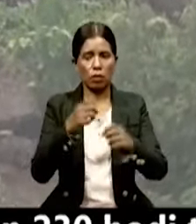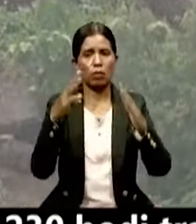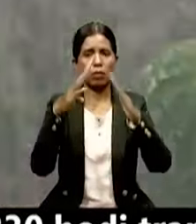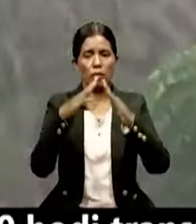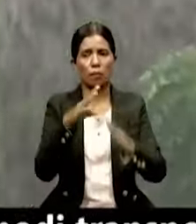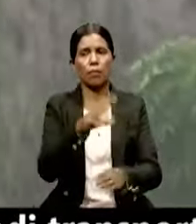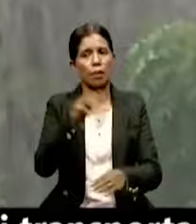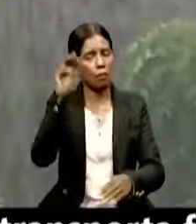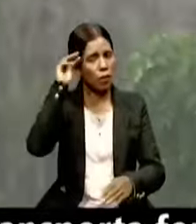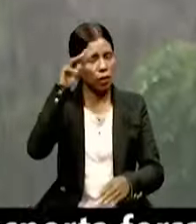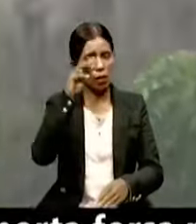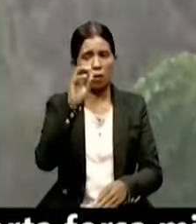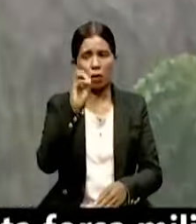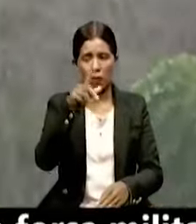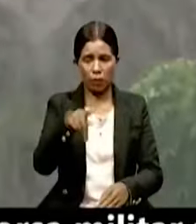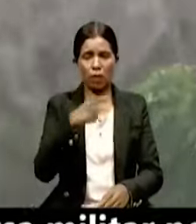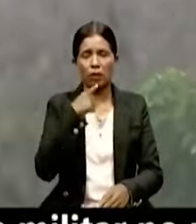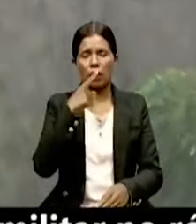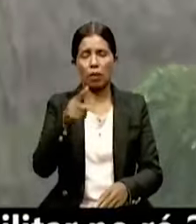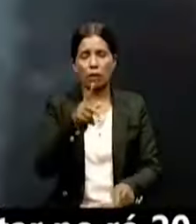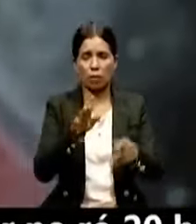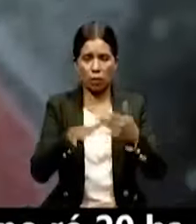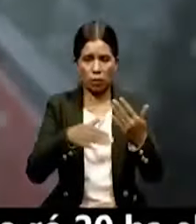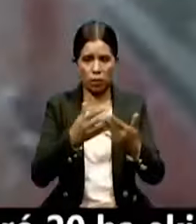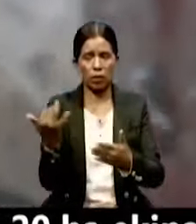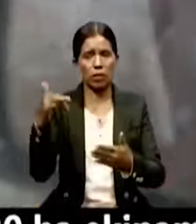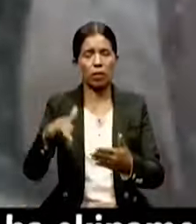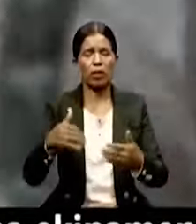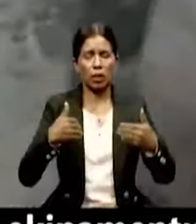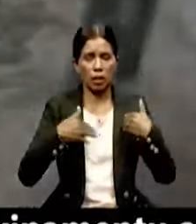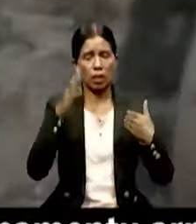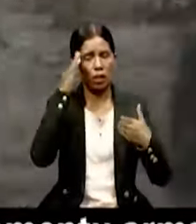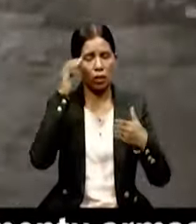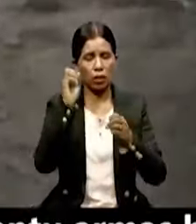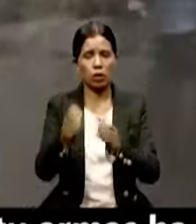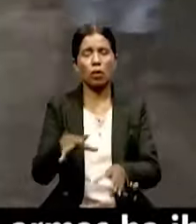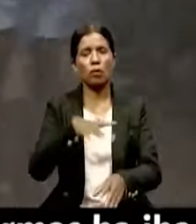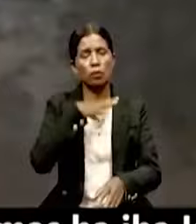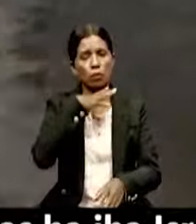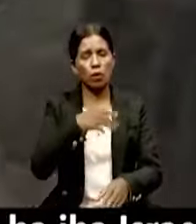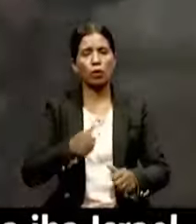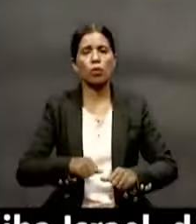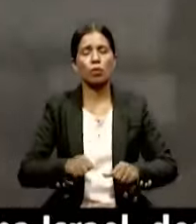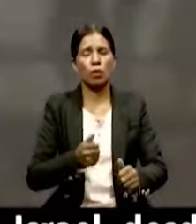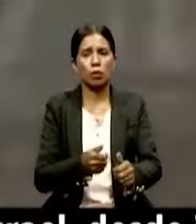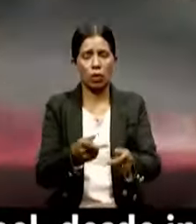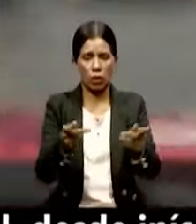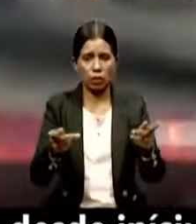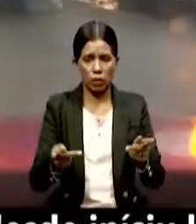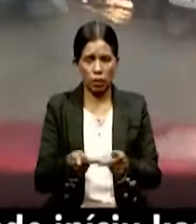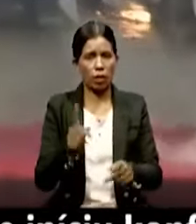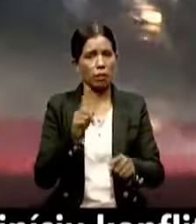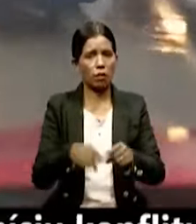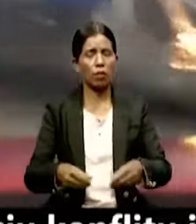Além de ne ministro obras publika mos alerta va komunidade sira atu ya consciência so elisu tuir ne fatin Nune la bele foi